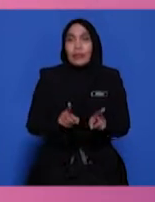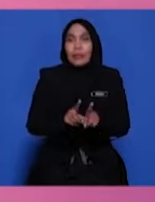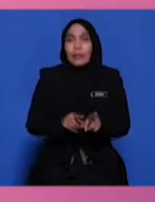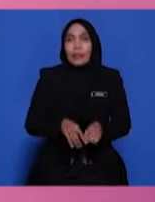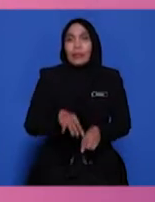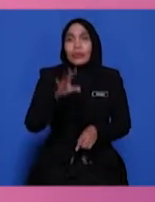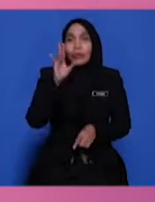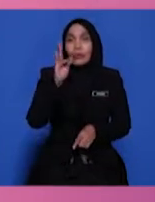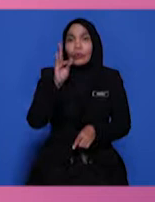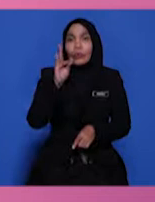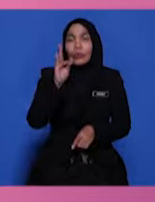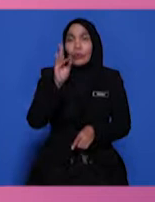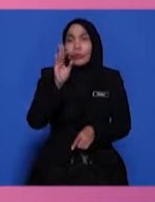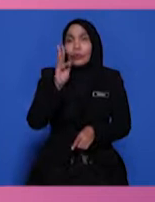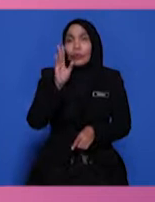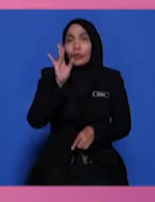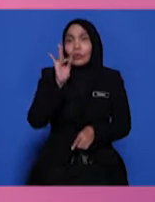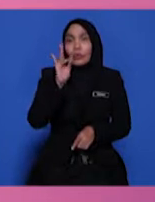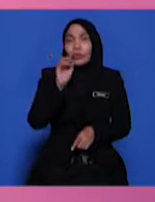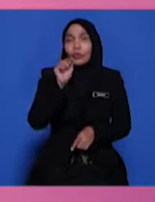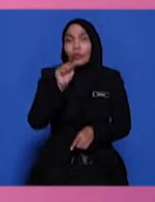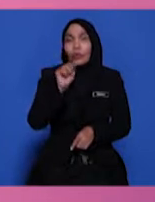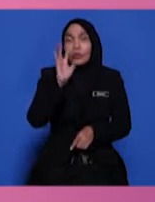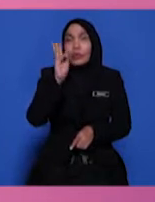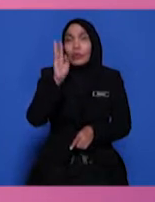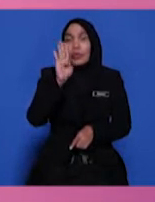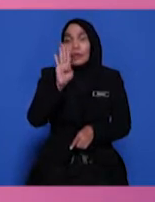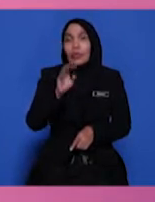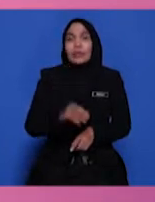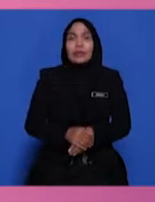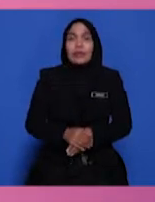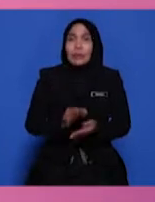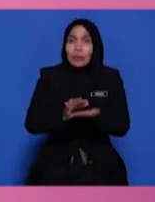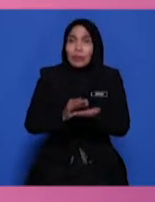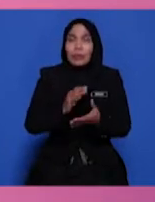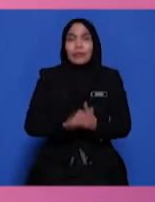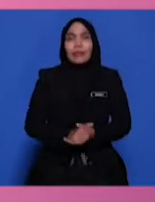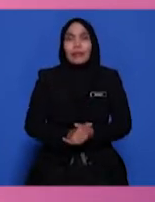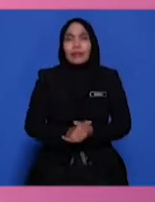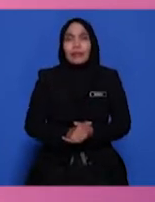RM787.04. Tapi jumlah ini melebihi simpanan setiap bulan, iaitu